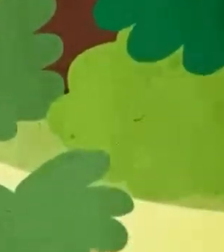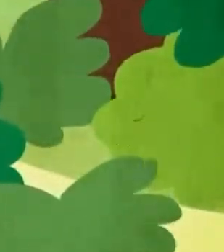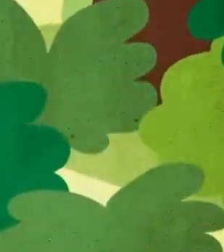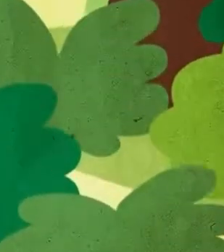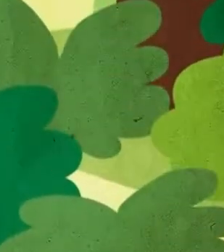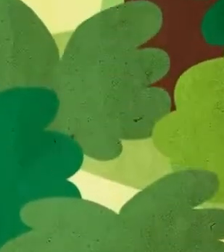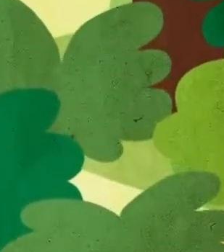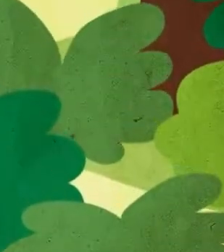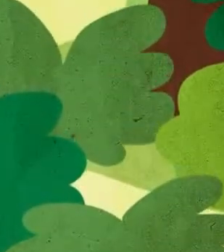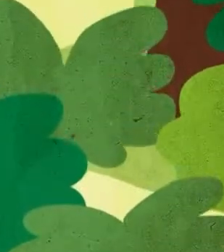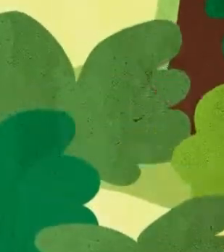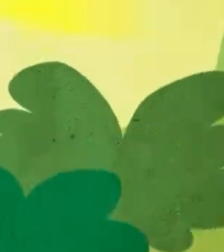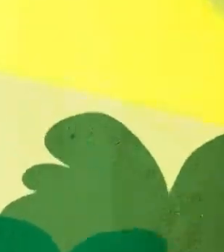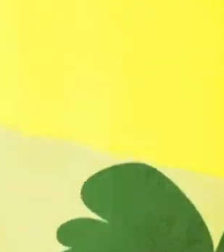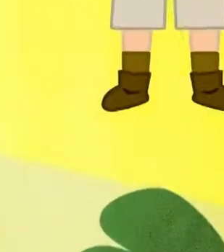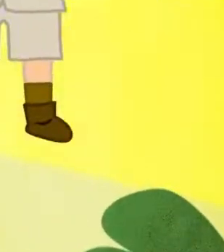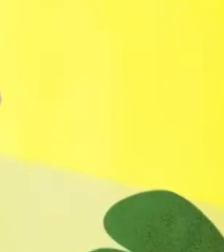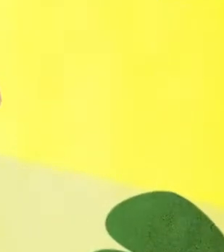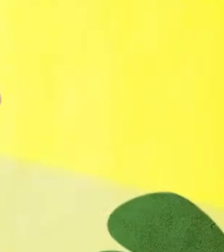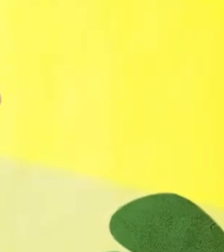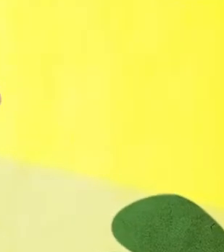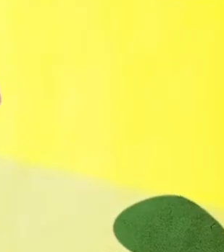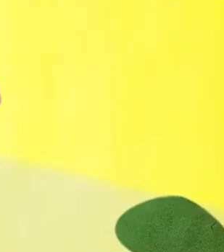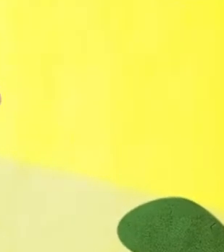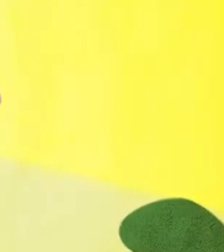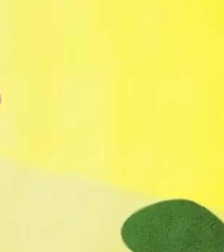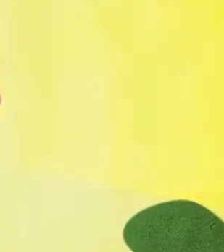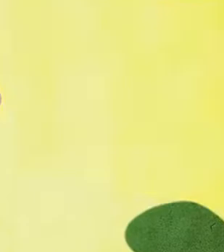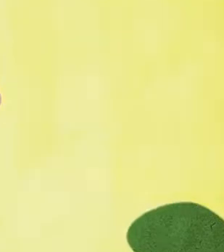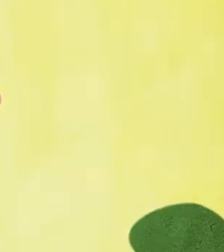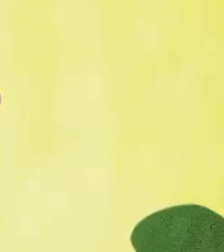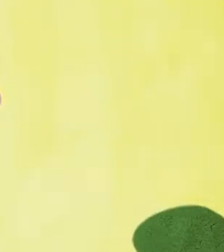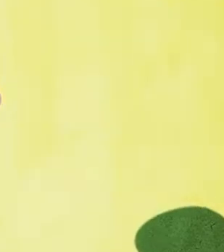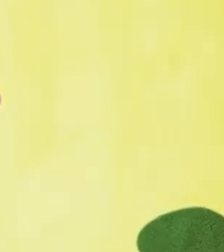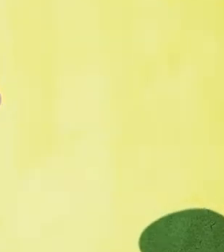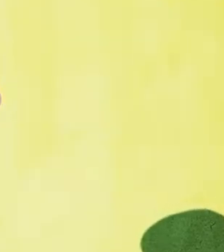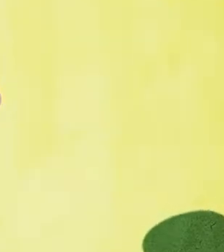野村誠の広島よく発見。